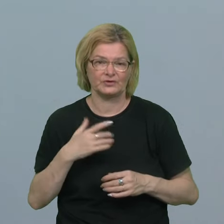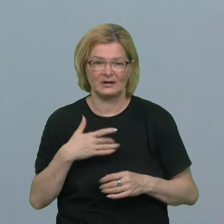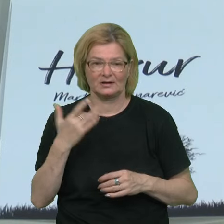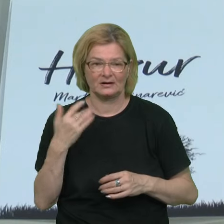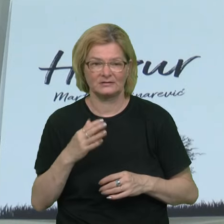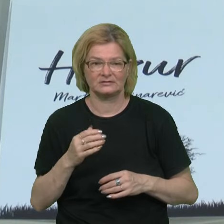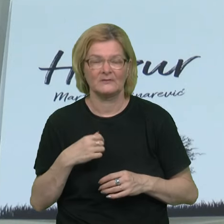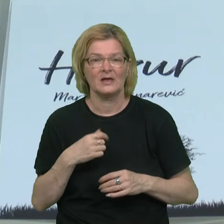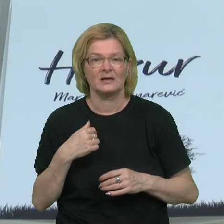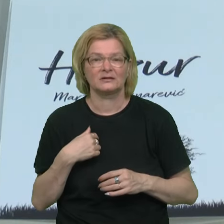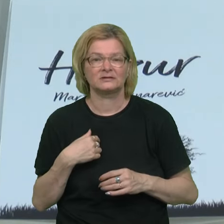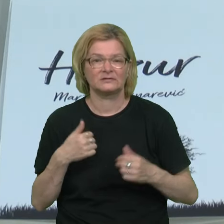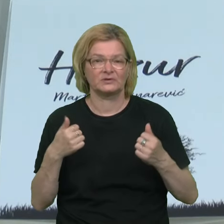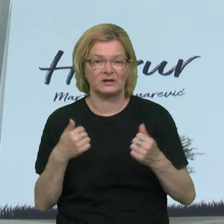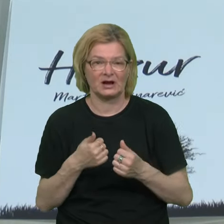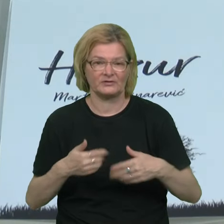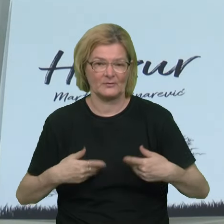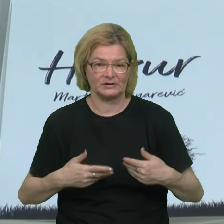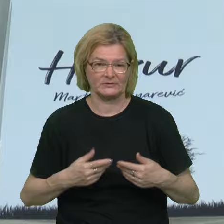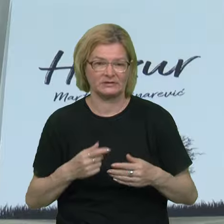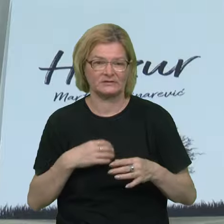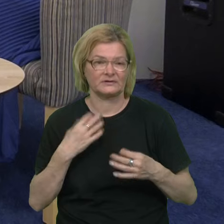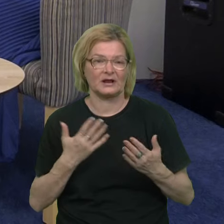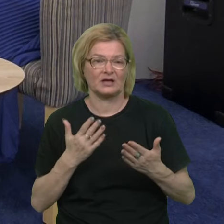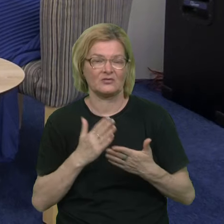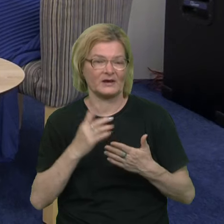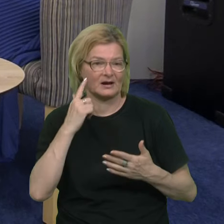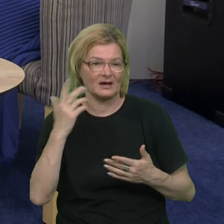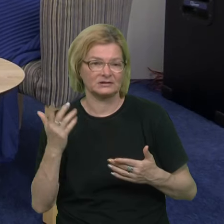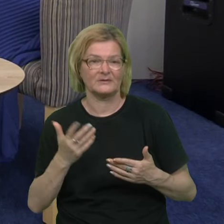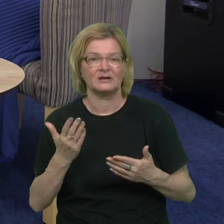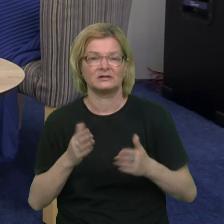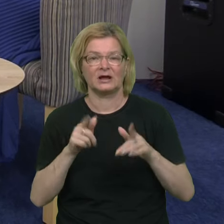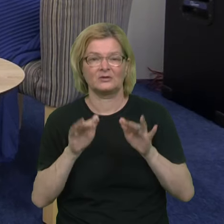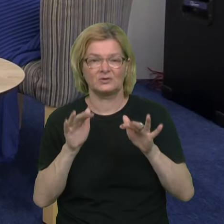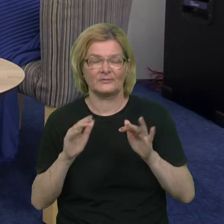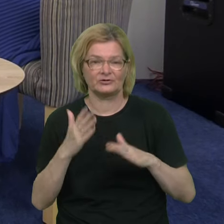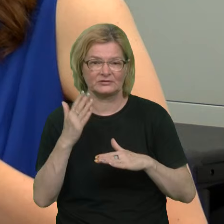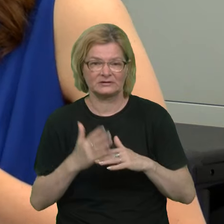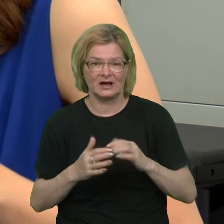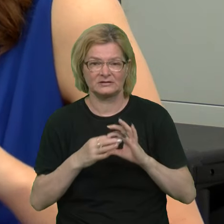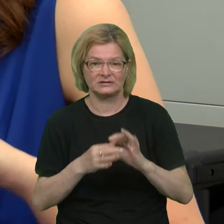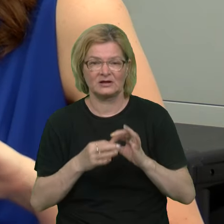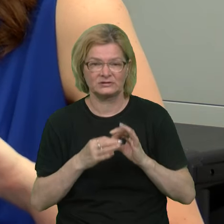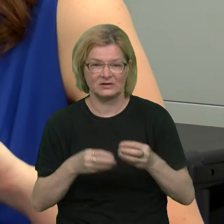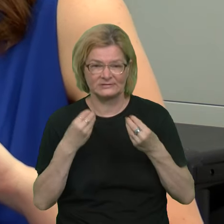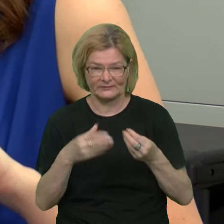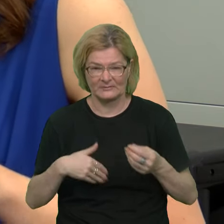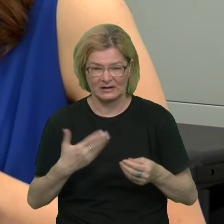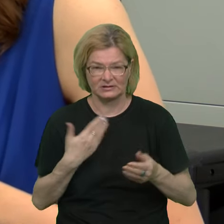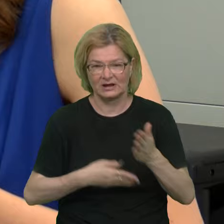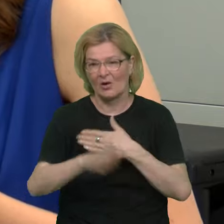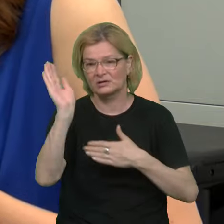svjetliju budućnost? Pa ja ne znam, ja sam po prirodi optimista, idealista i uvijek se nekako nadam, mada evo napadaju me što zadnje vrijeme